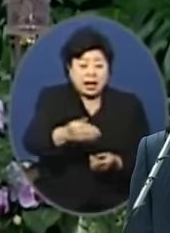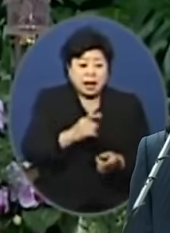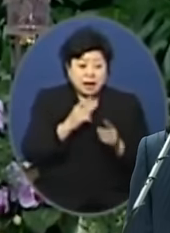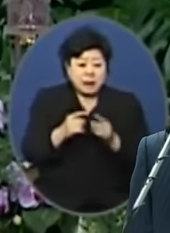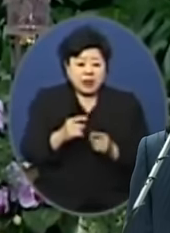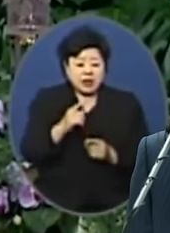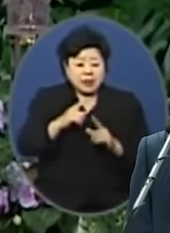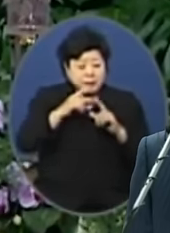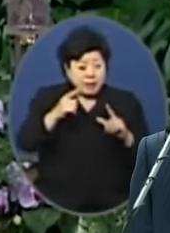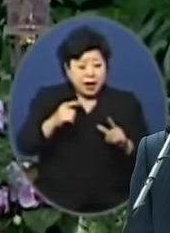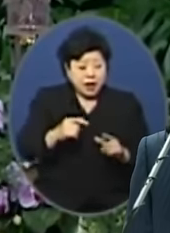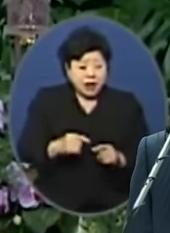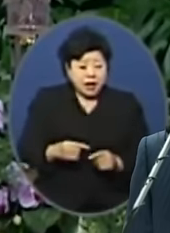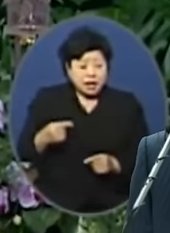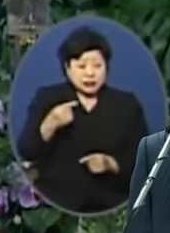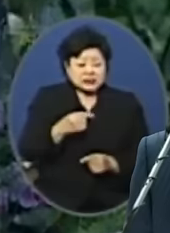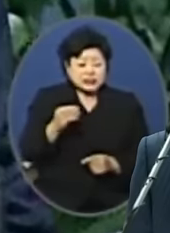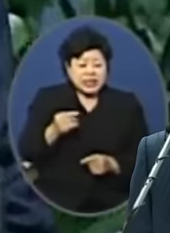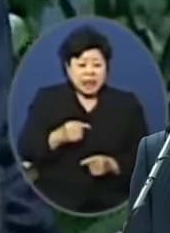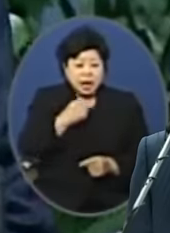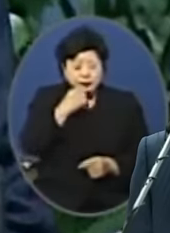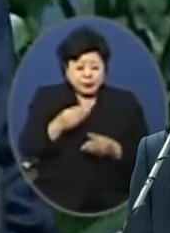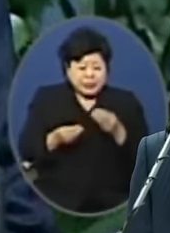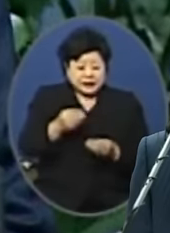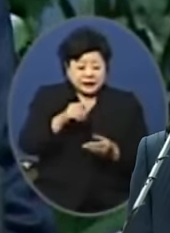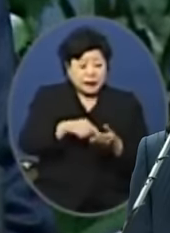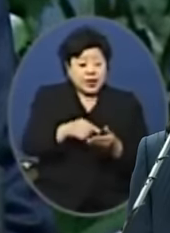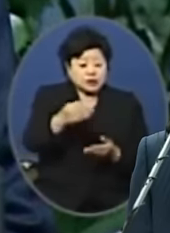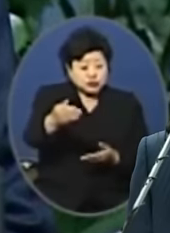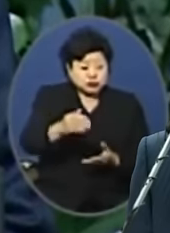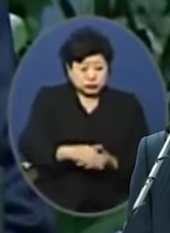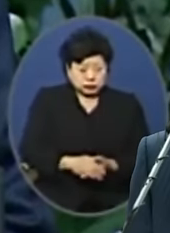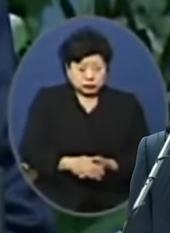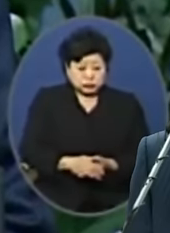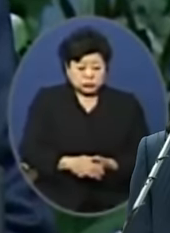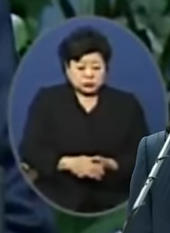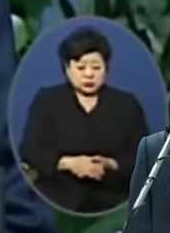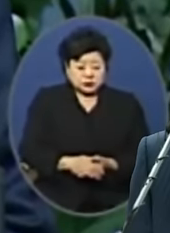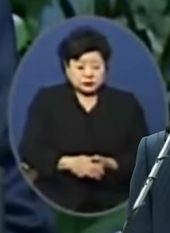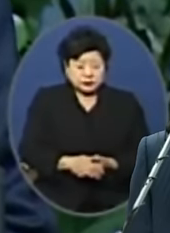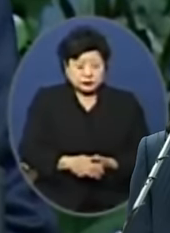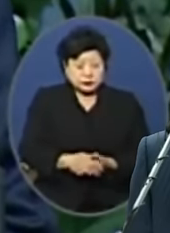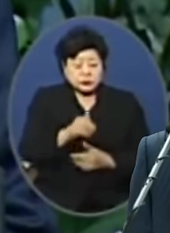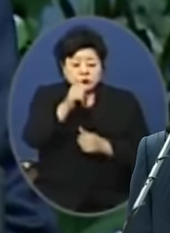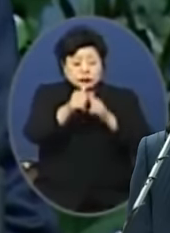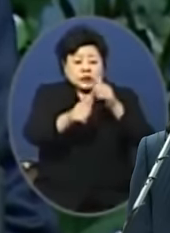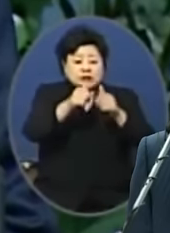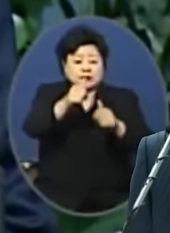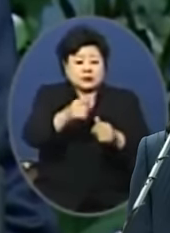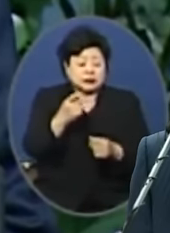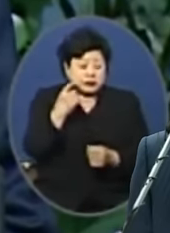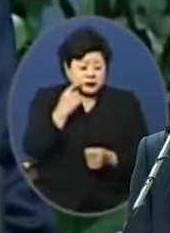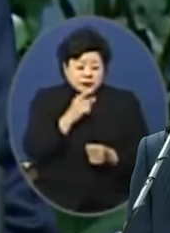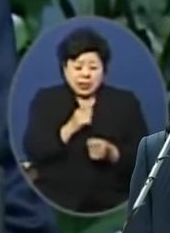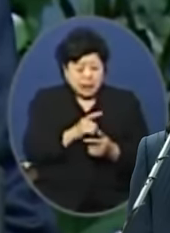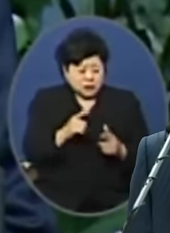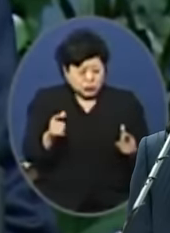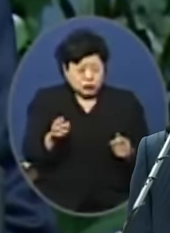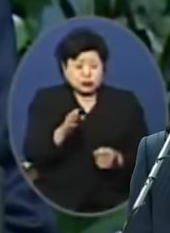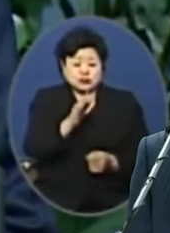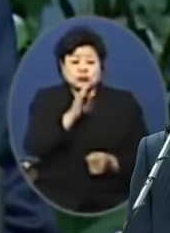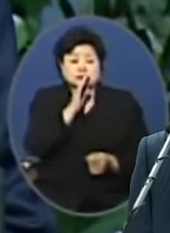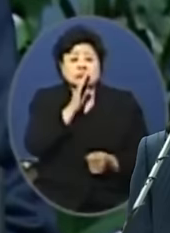말 한마디로 천냥빚을 어떻게 갚습니까? 그러나 전 그런 것이 없는 것을 우리 조상들이 거짓말로 말한 것은 아닌